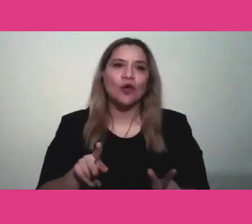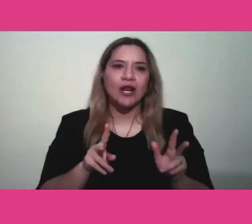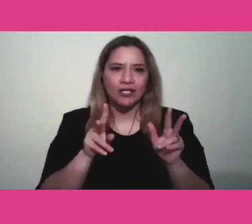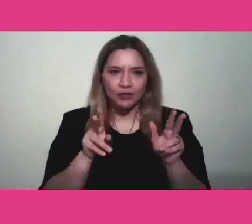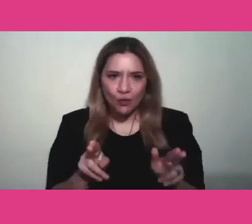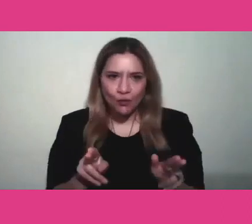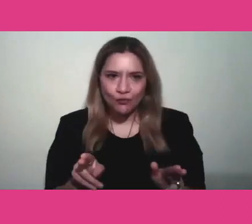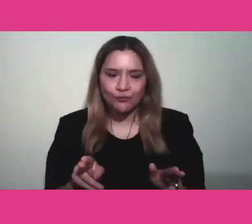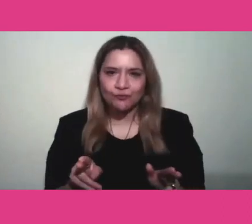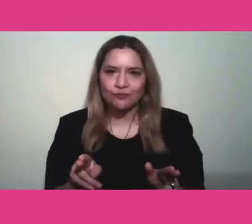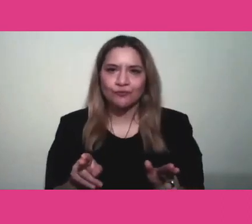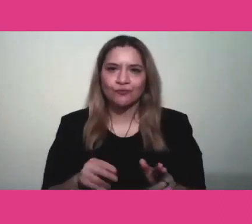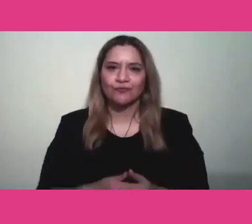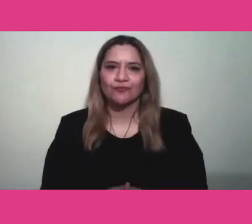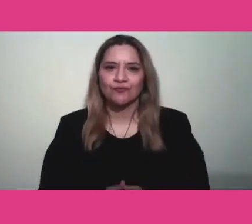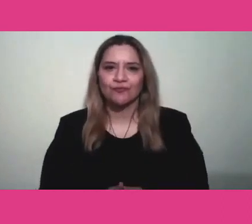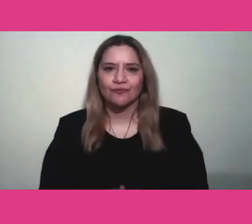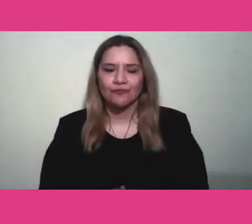share.